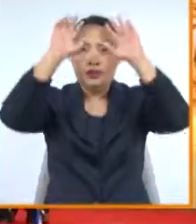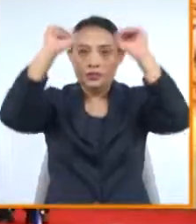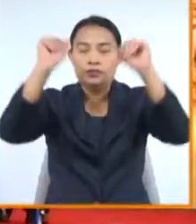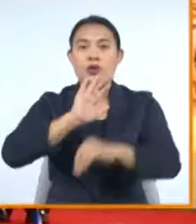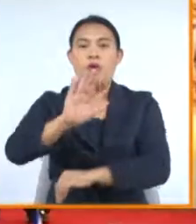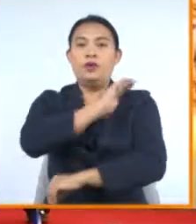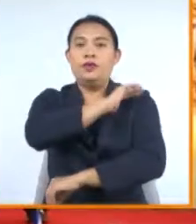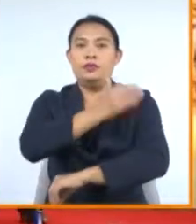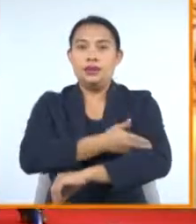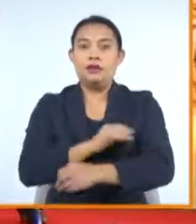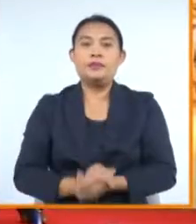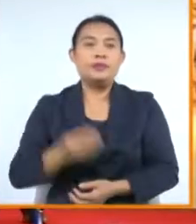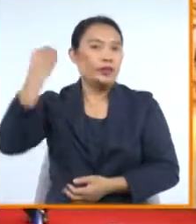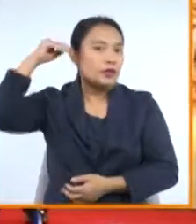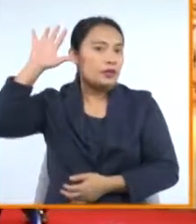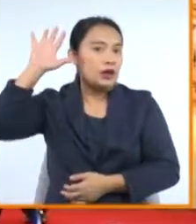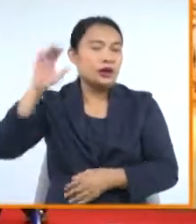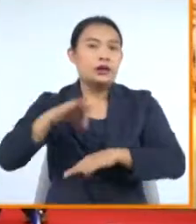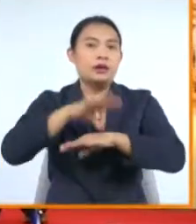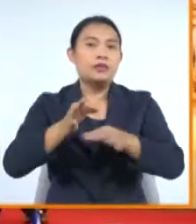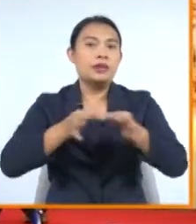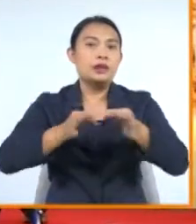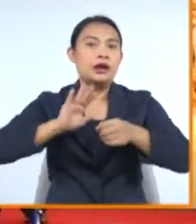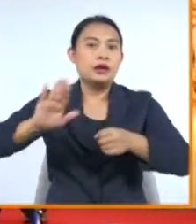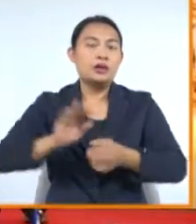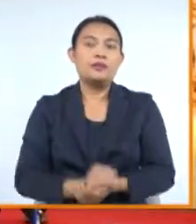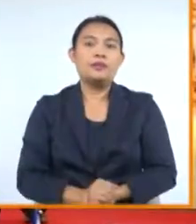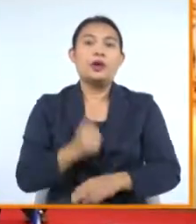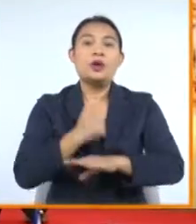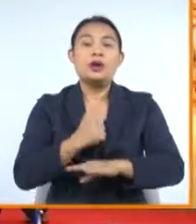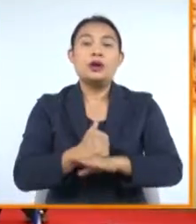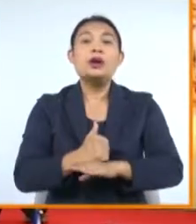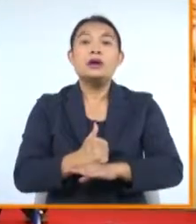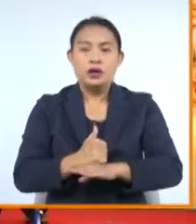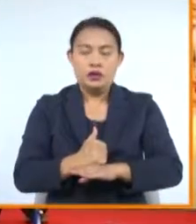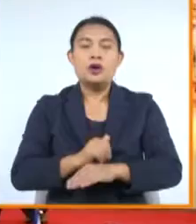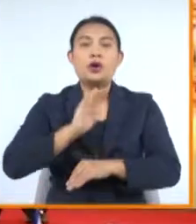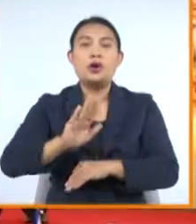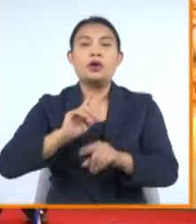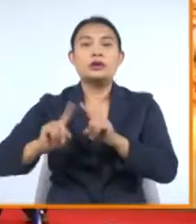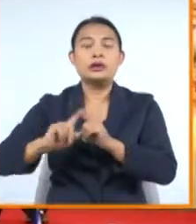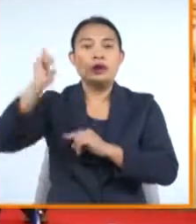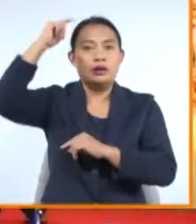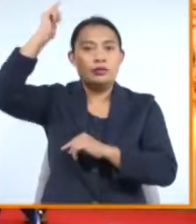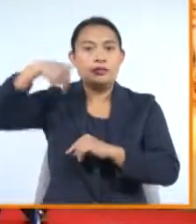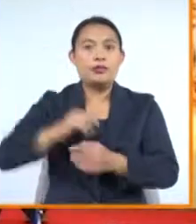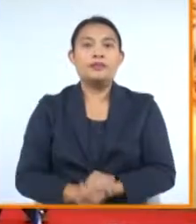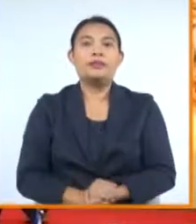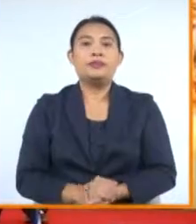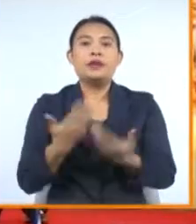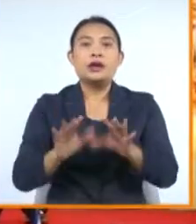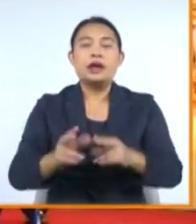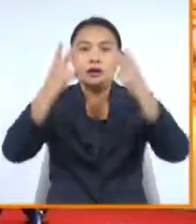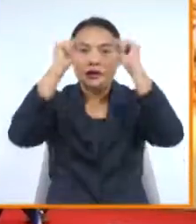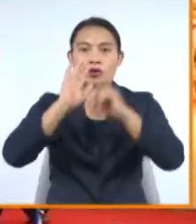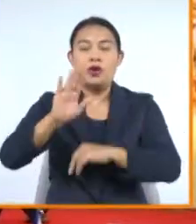ฟิลิปปินส์นางองซานซูจีที่ปรึกษาแห่งรัฐและรัฐมนตรีต่างประเทศเมียนมาสมเด็จฮุนเซนนายกรัฐมนตรีกัมพูช